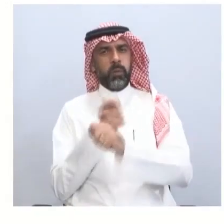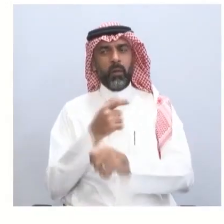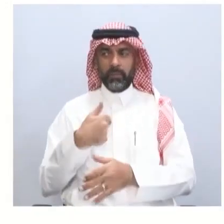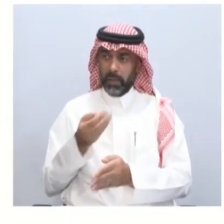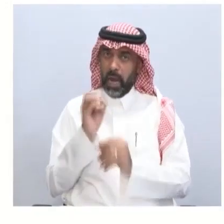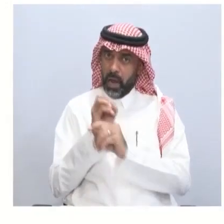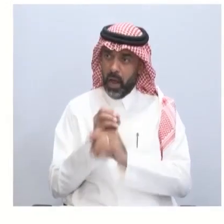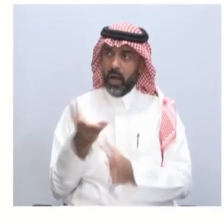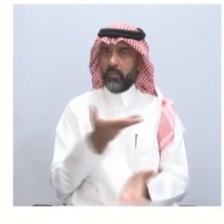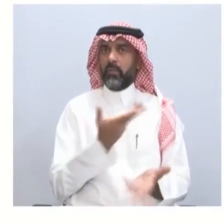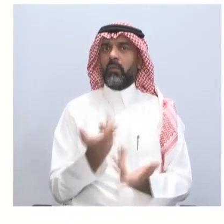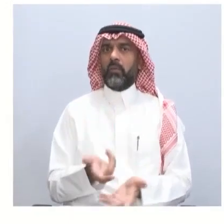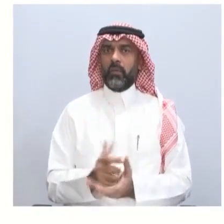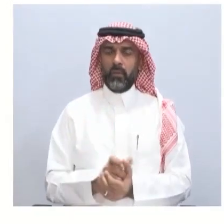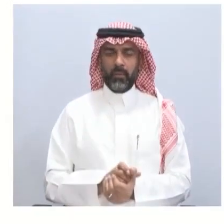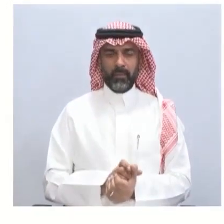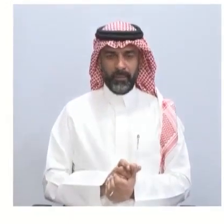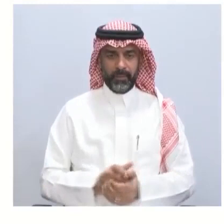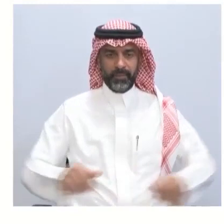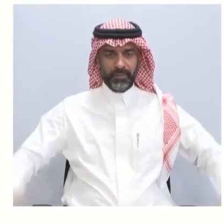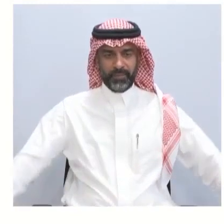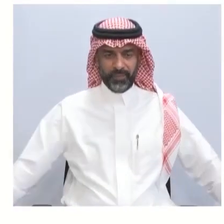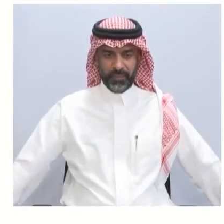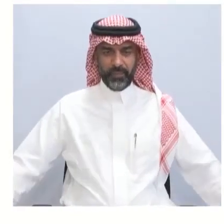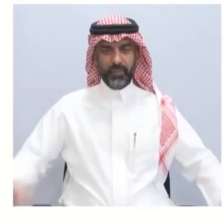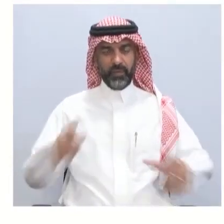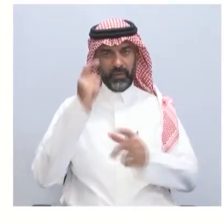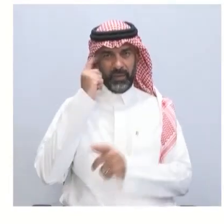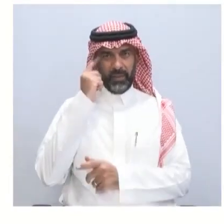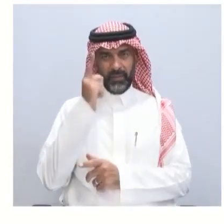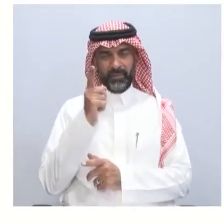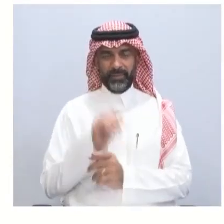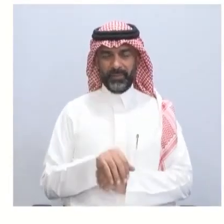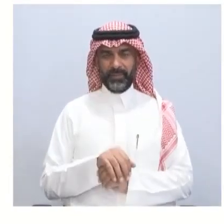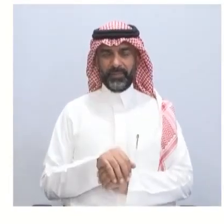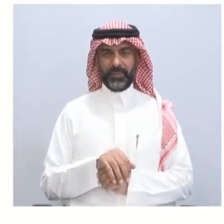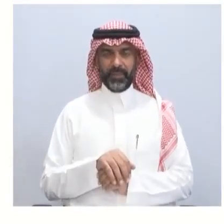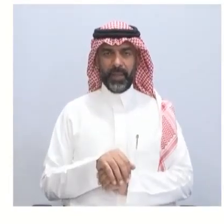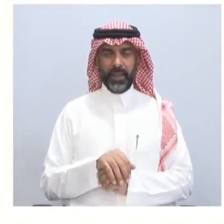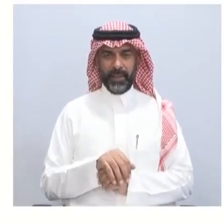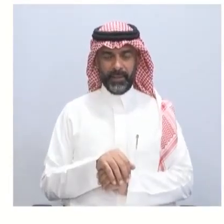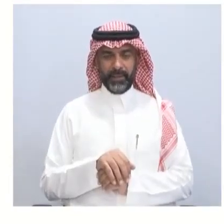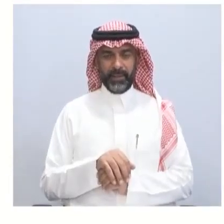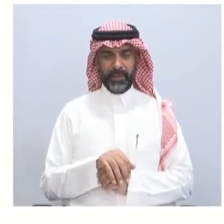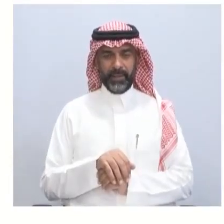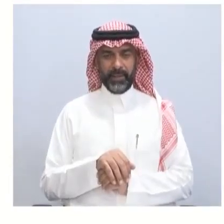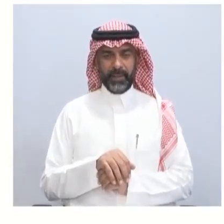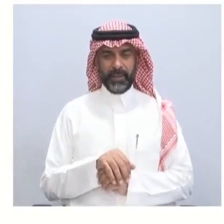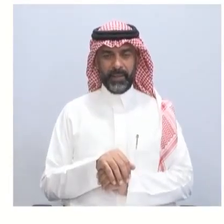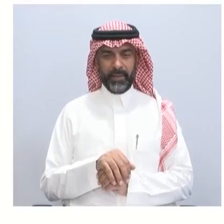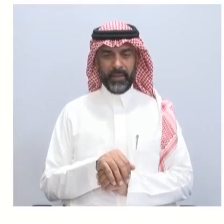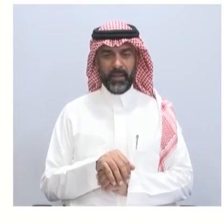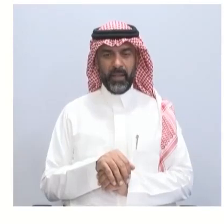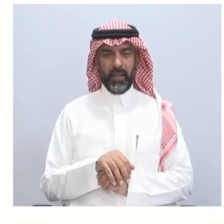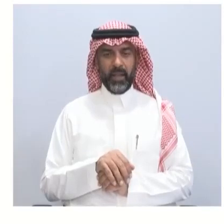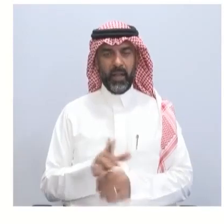الطلاب هي مصدرا للزراعه وحينما دخلوا بنوا حنيفه الى ابنائي وبنات الطلاب في الاسلام